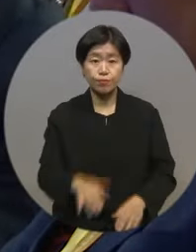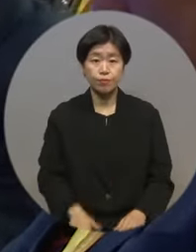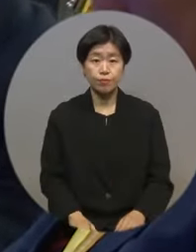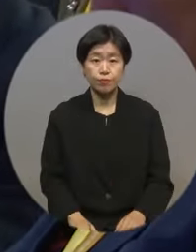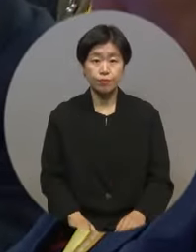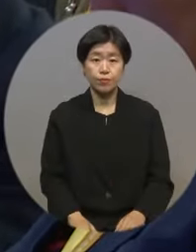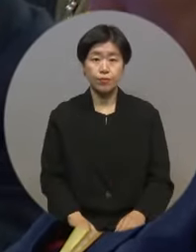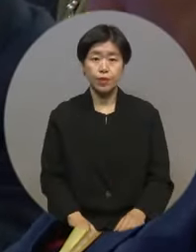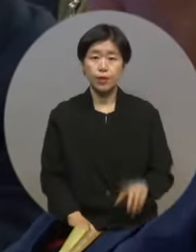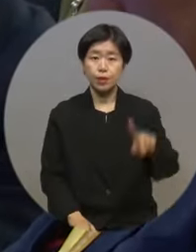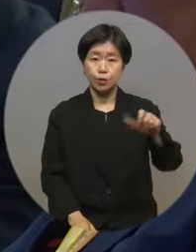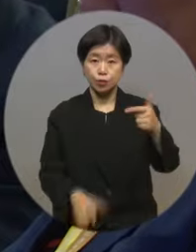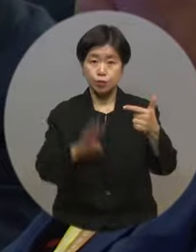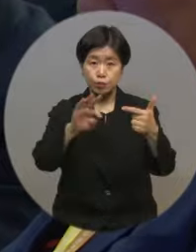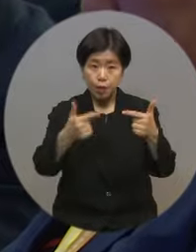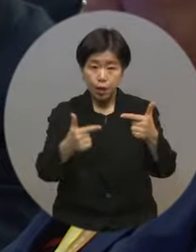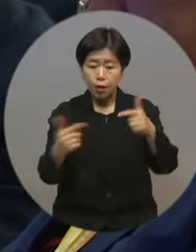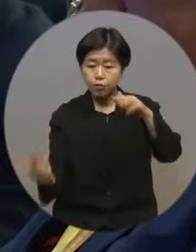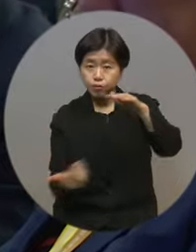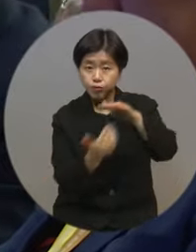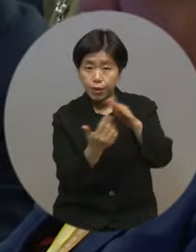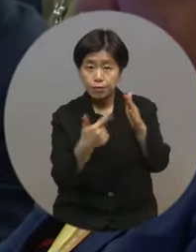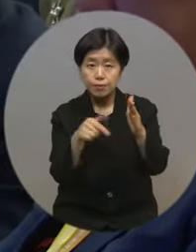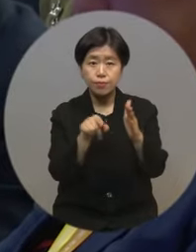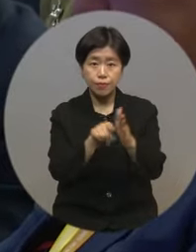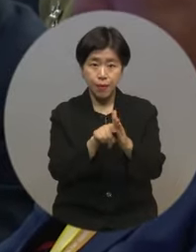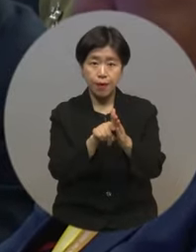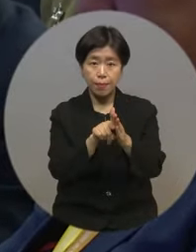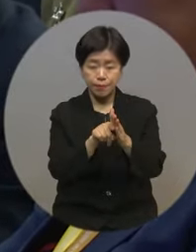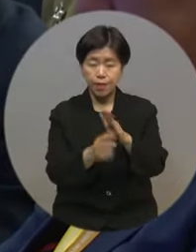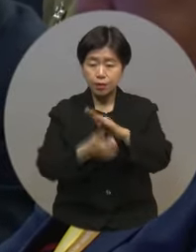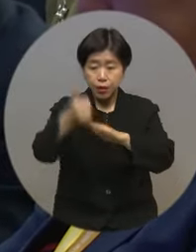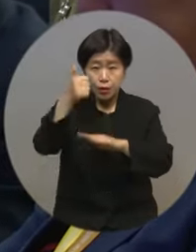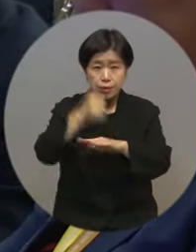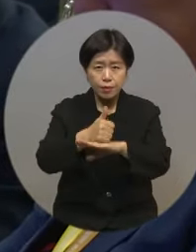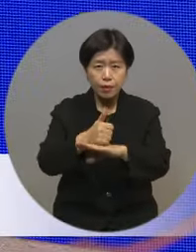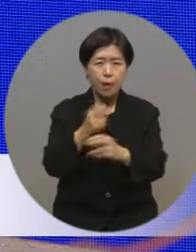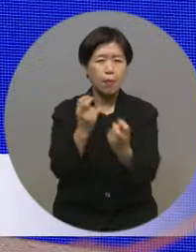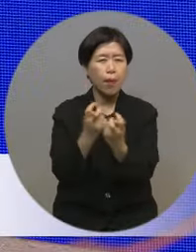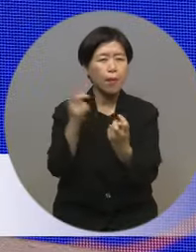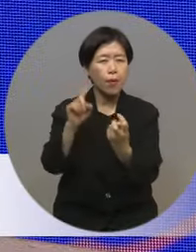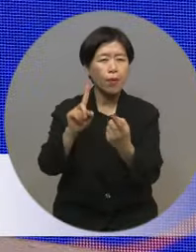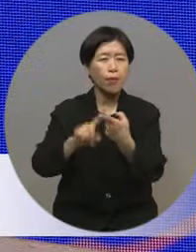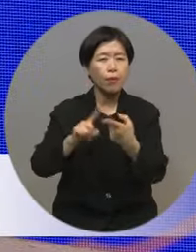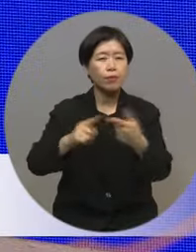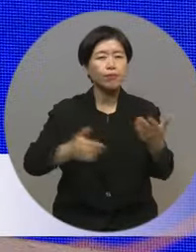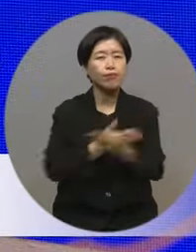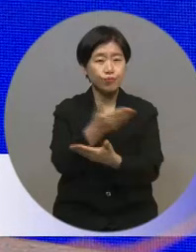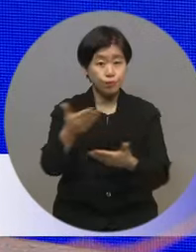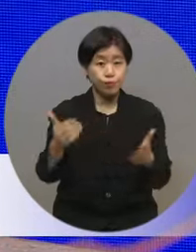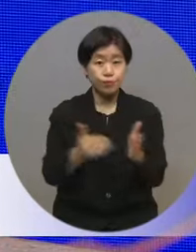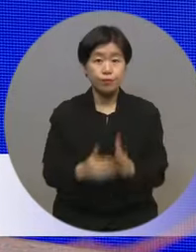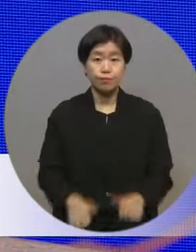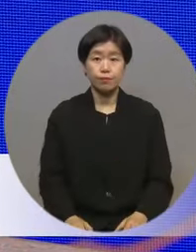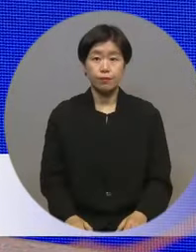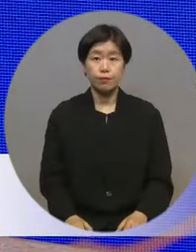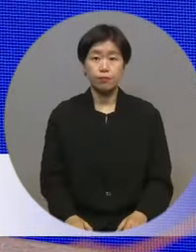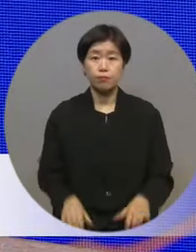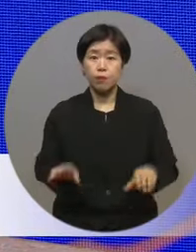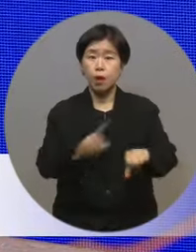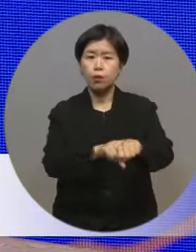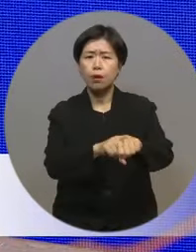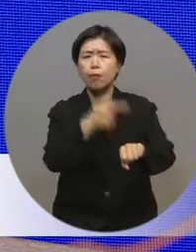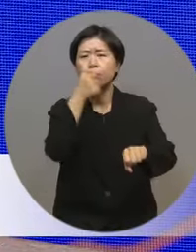목표 16번을 달성하기 위한 성공적인 접근 방식을 공유했습니다. And we have no time to